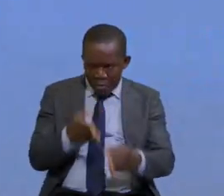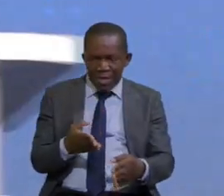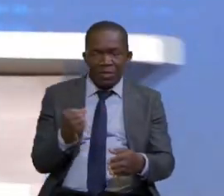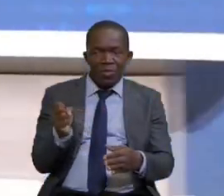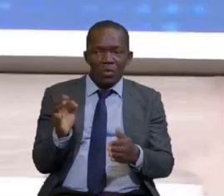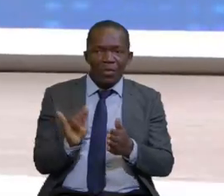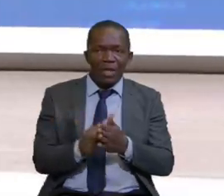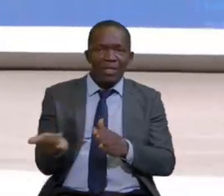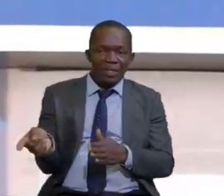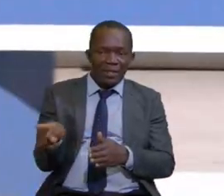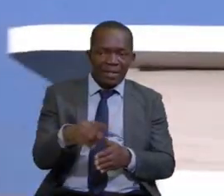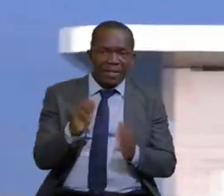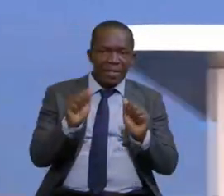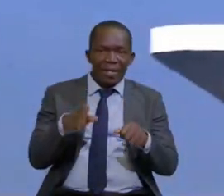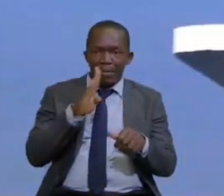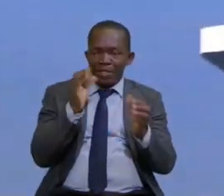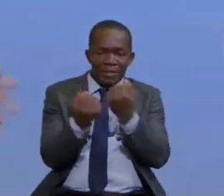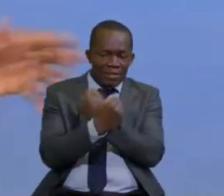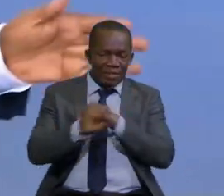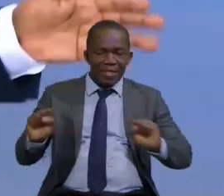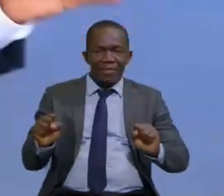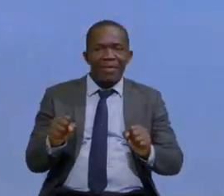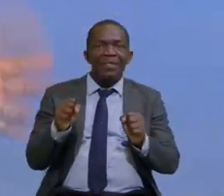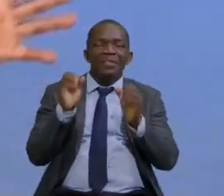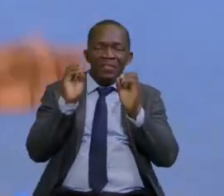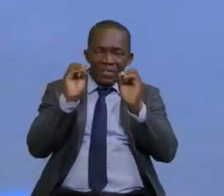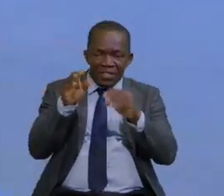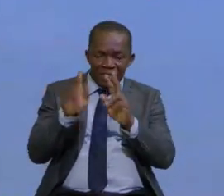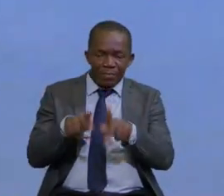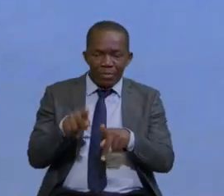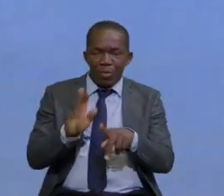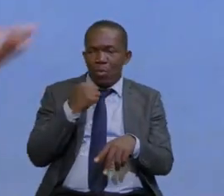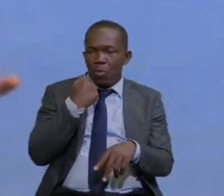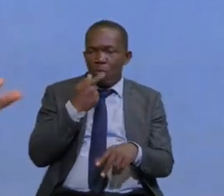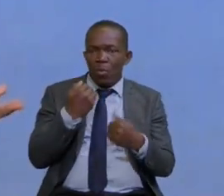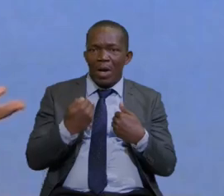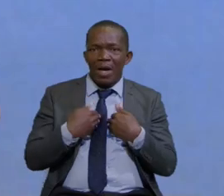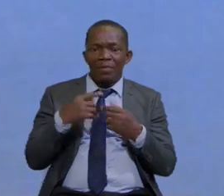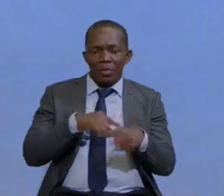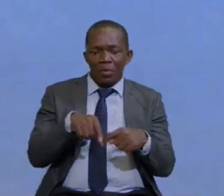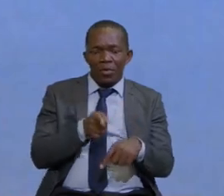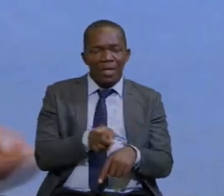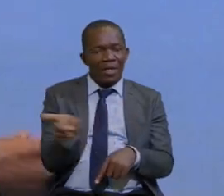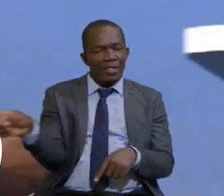devons enseigner à ceux qui se sont égarés et qui ont violé la loi de Dieu.